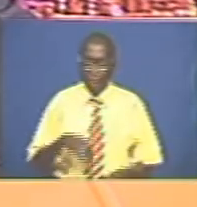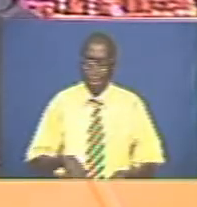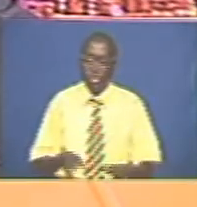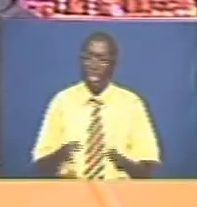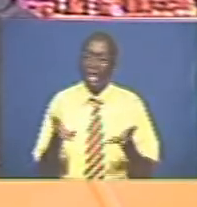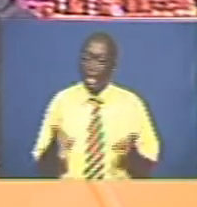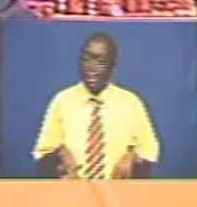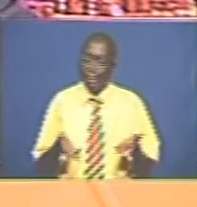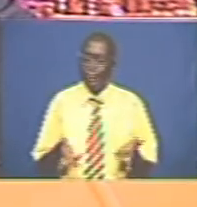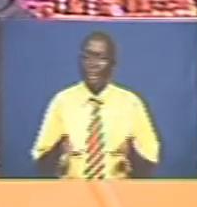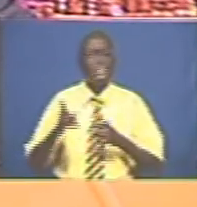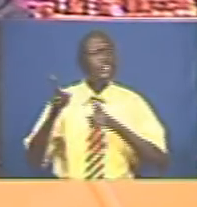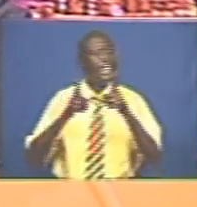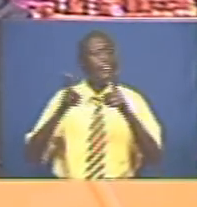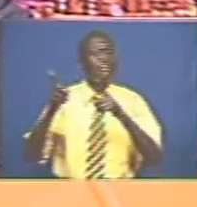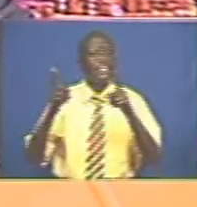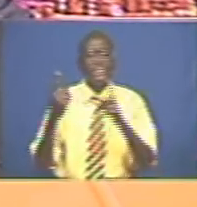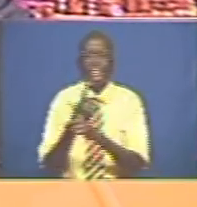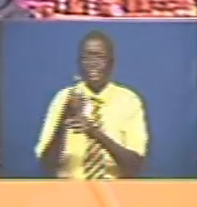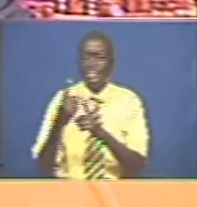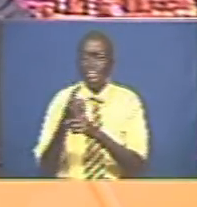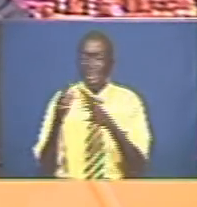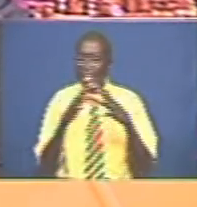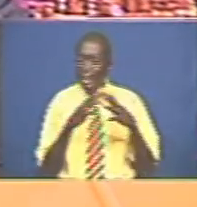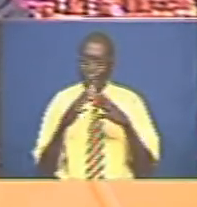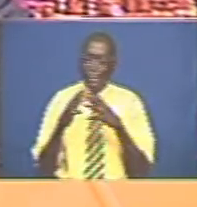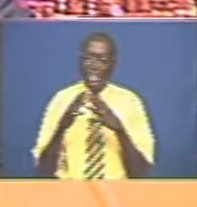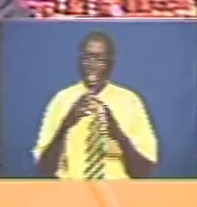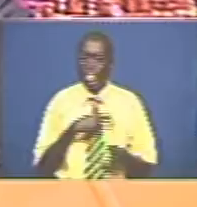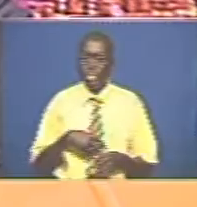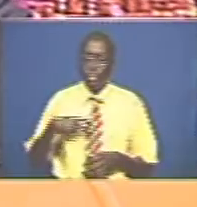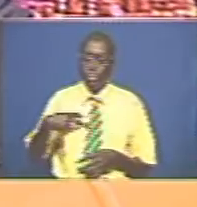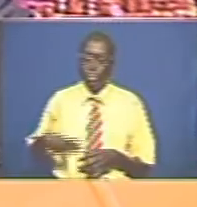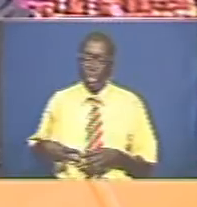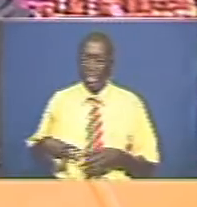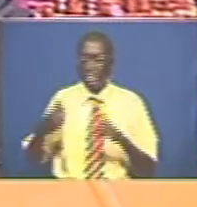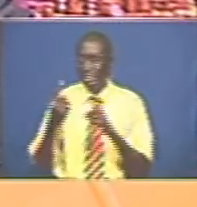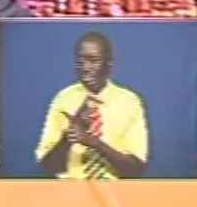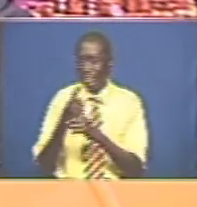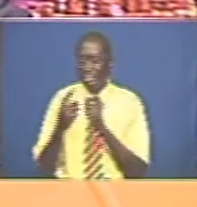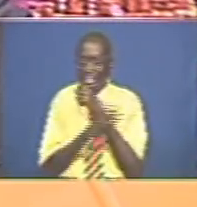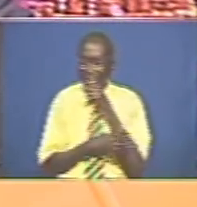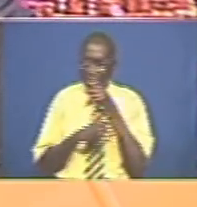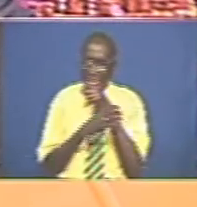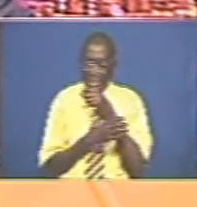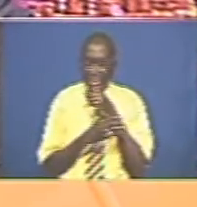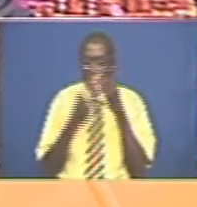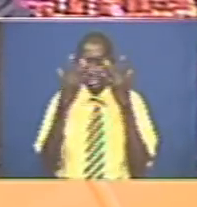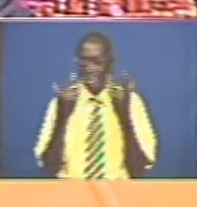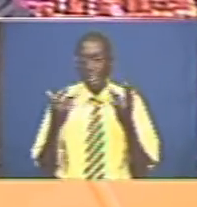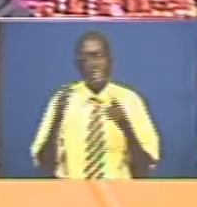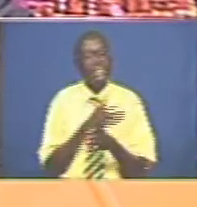pia amesafiri sana, amesafiri Marekani, amesafiri Norway, amesafiri kila pembe ya dunia maksudi kuweza